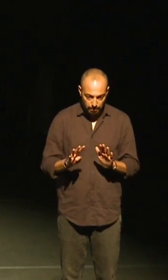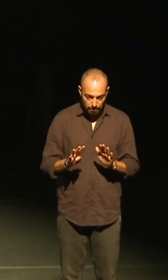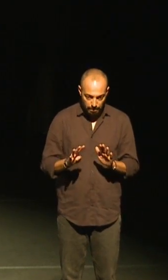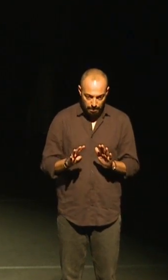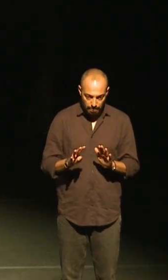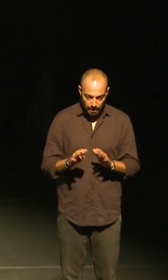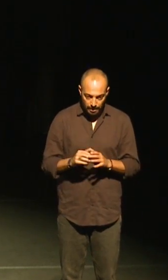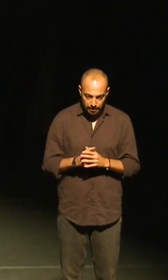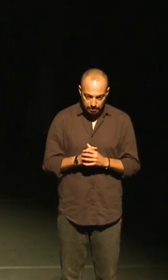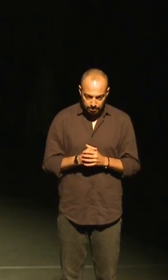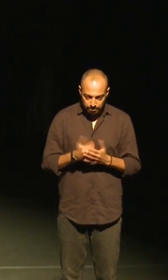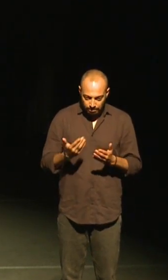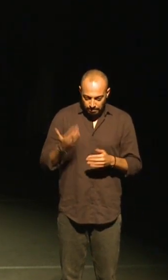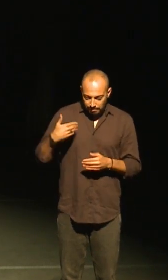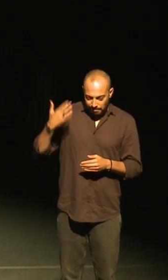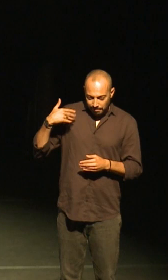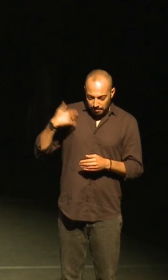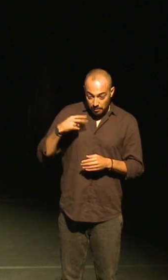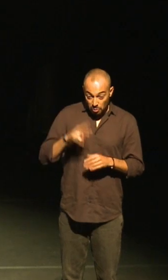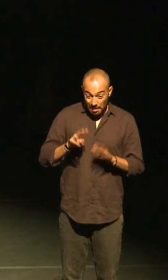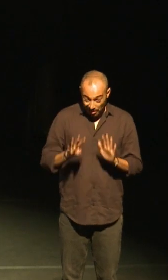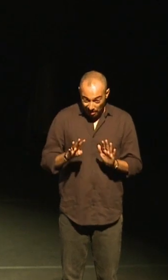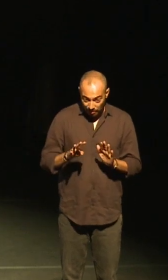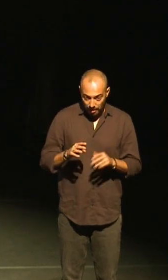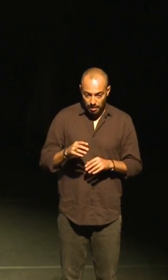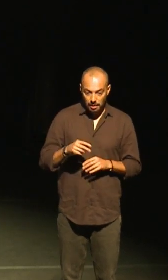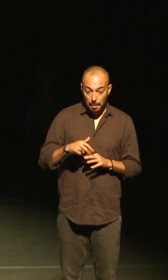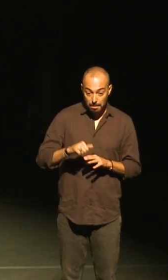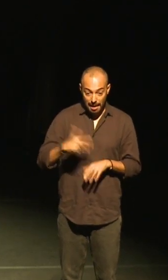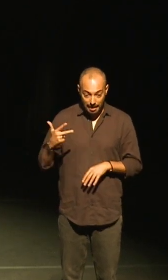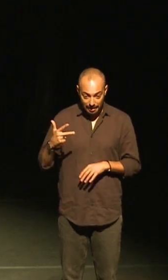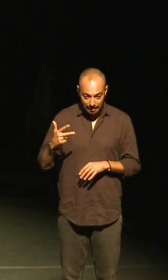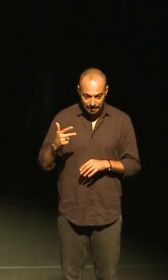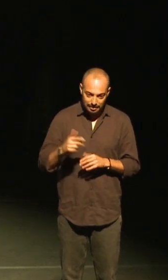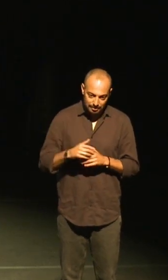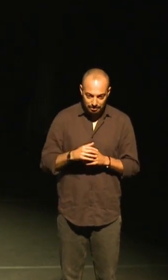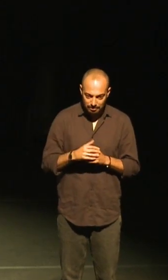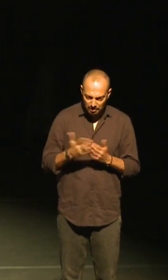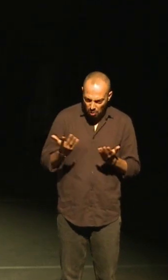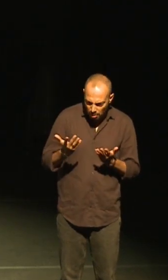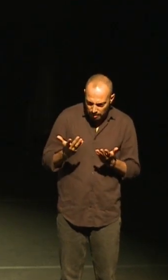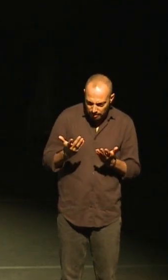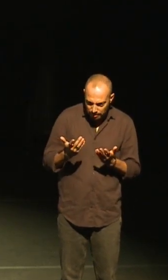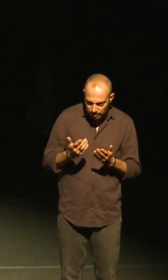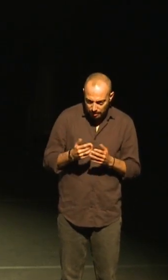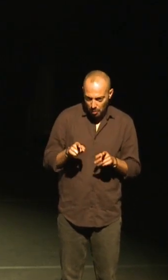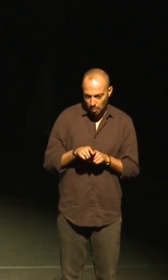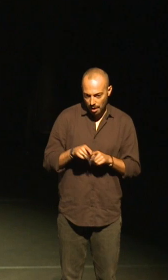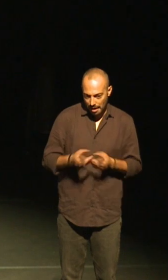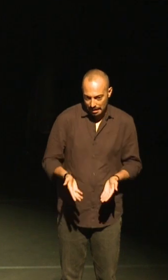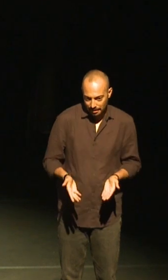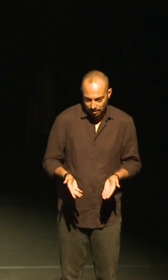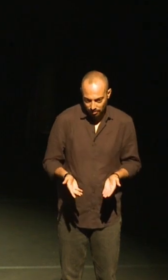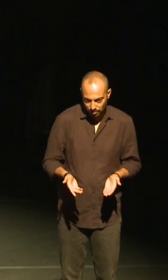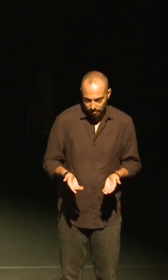lui mi descrisse parse nel 2009 esattamente come è adesso cioè la tua descrizione di pars fu